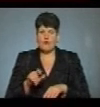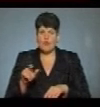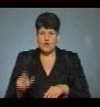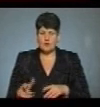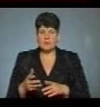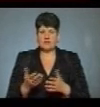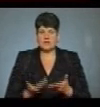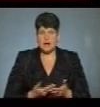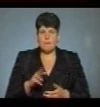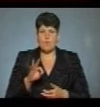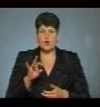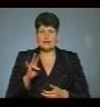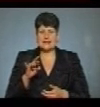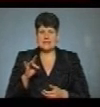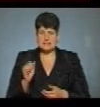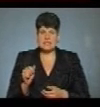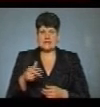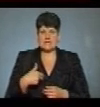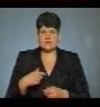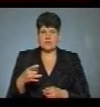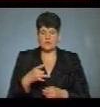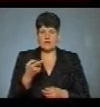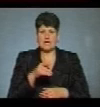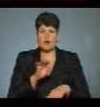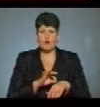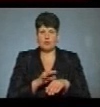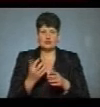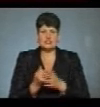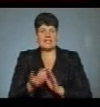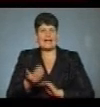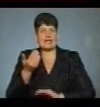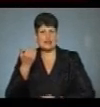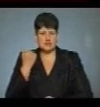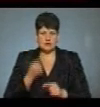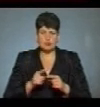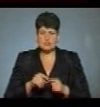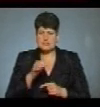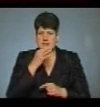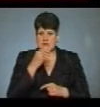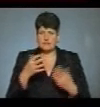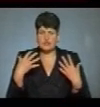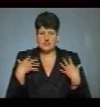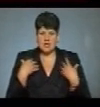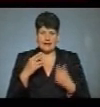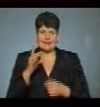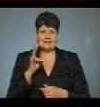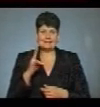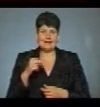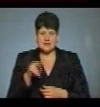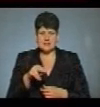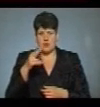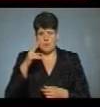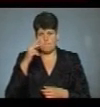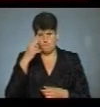жителями Монастирського та Заліщицького районів, яких хворобу виявили раніше. Про це повідомив начальник Нацполіції області